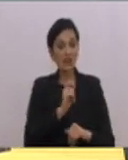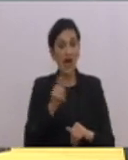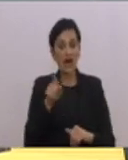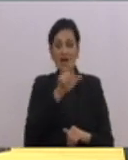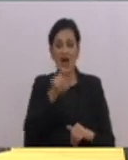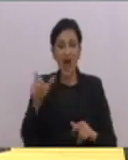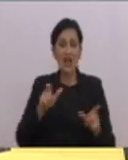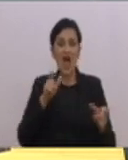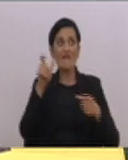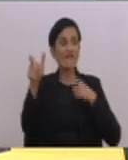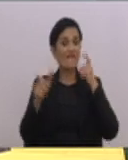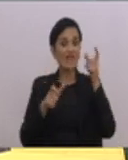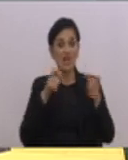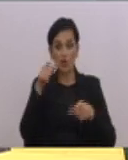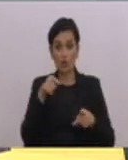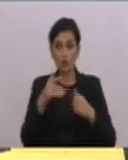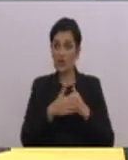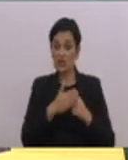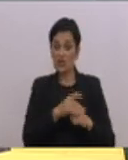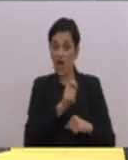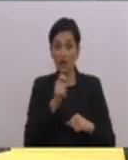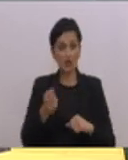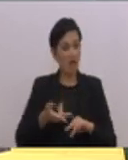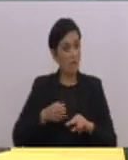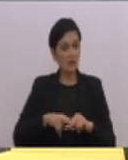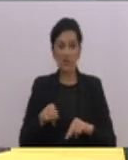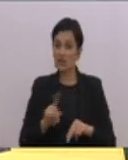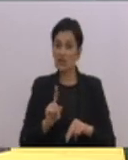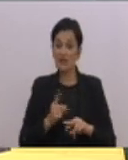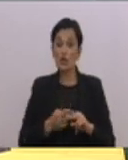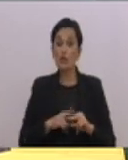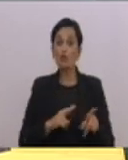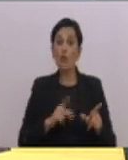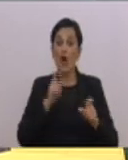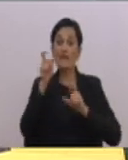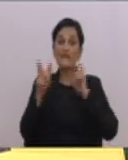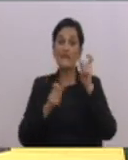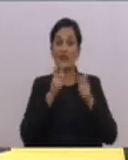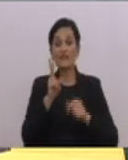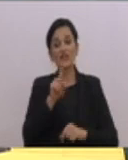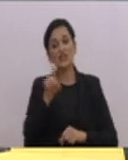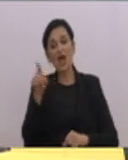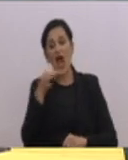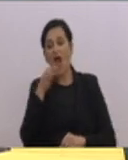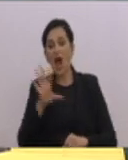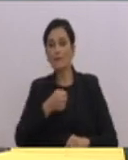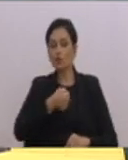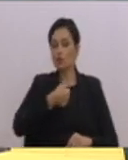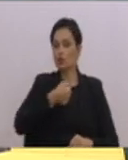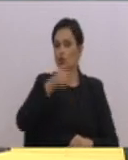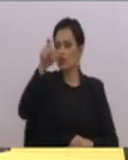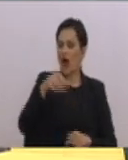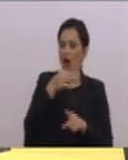რაღაცას ყვიროდა, ის ხალხი არ უნდა იყვნენ დასჯელი ამისთვის. აი იმიტომ რომ ის ყვიროდნენ და ვიღაცას არ მოსწონდა ჟურნალისტი, ვიღაცას არ